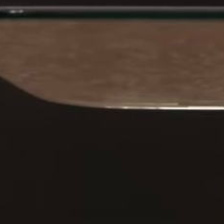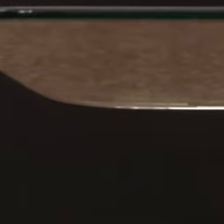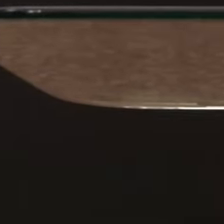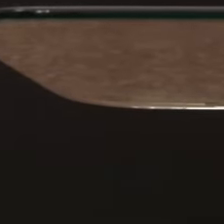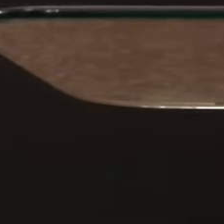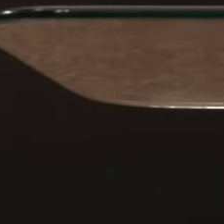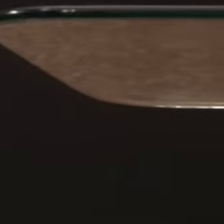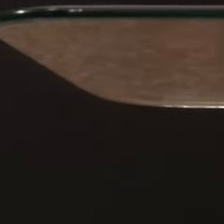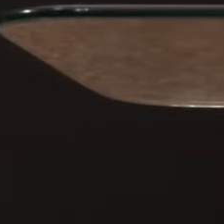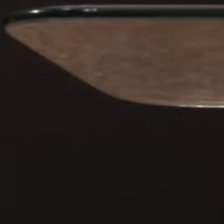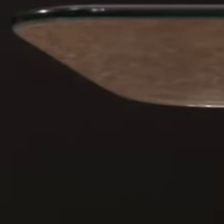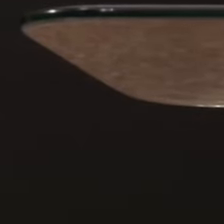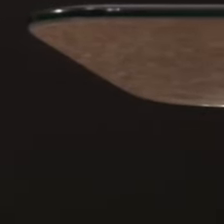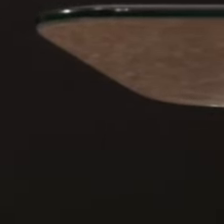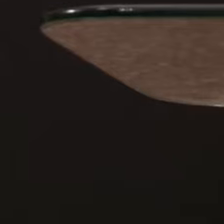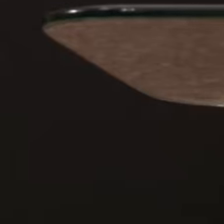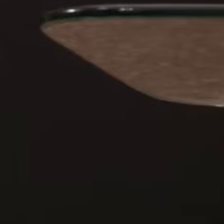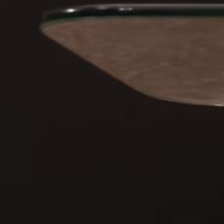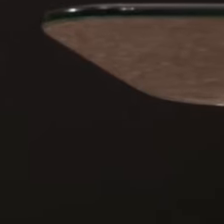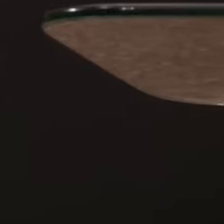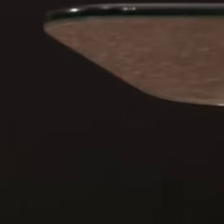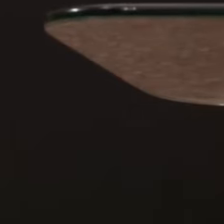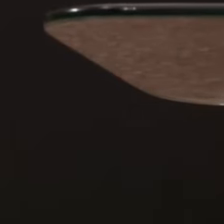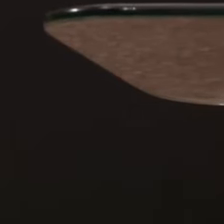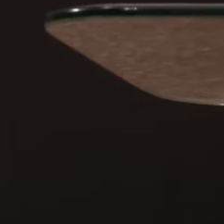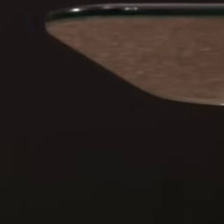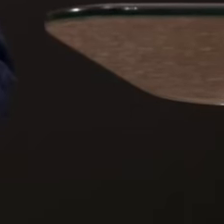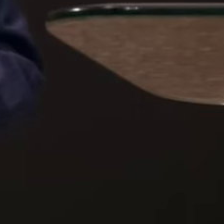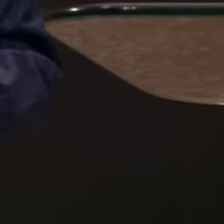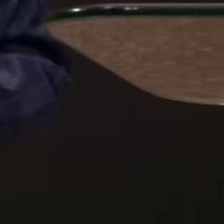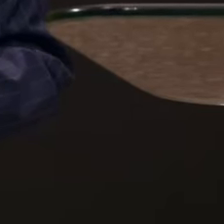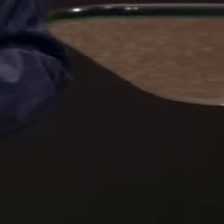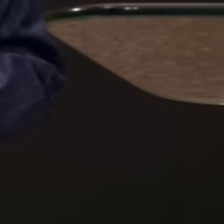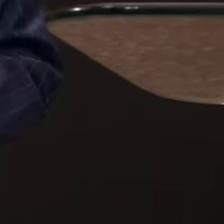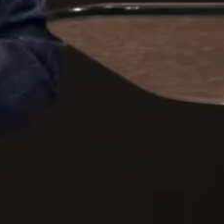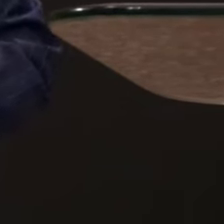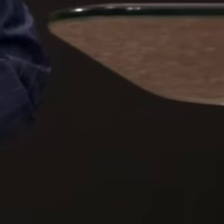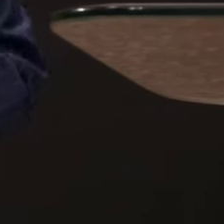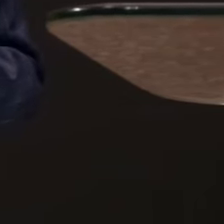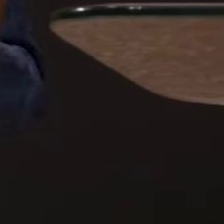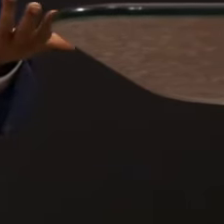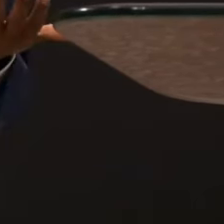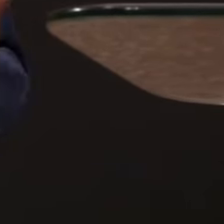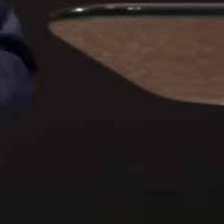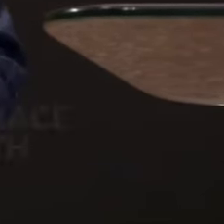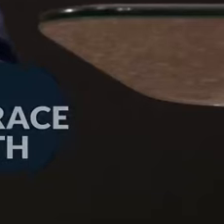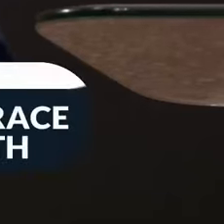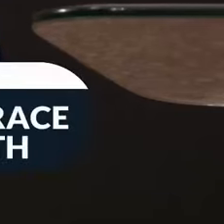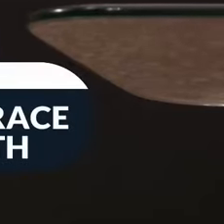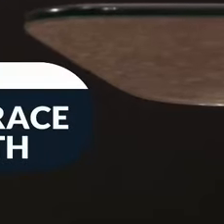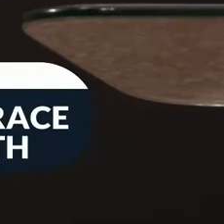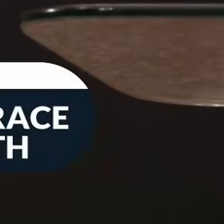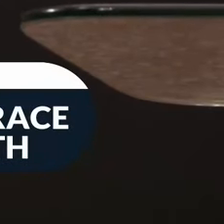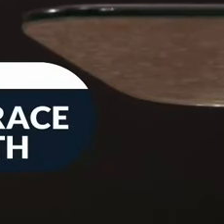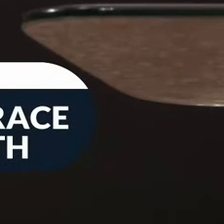grâce, au moyen de la foi. Donc, nous allons considérer à recevoir et